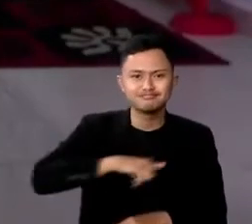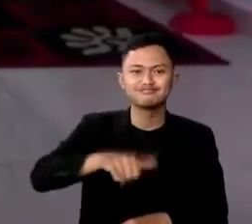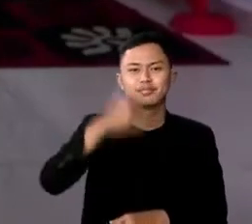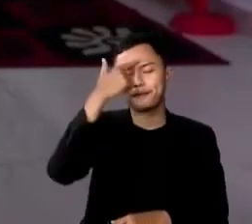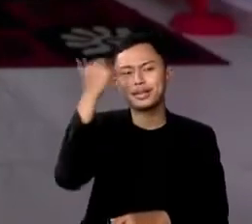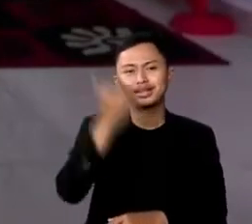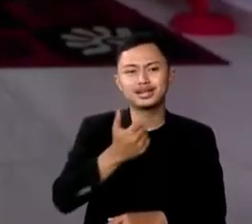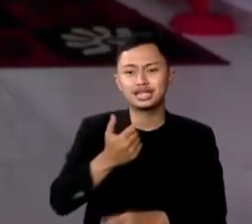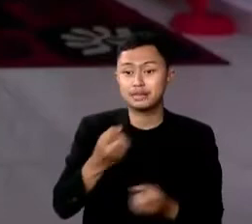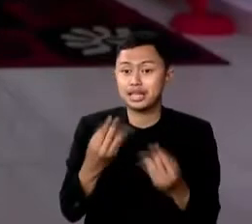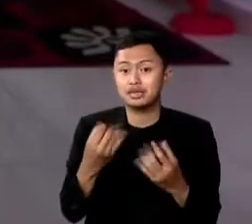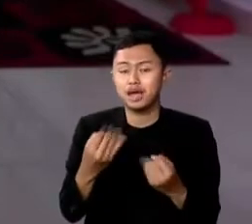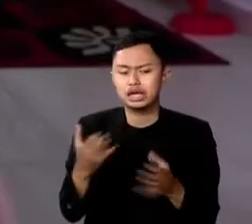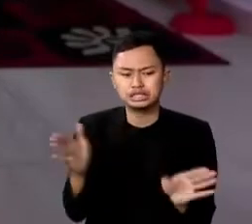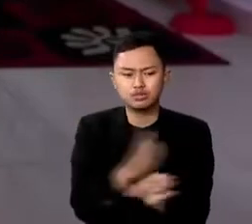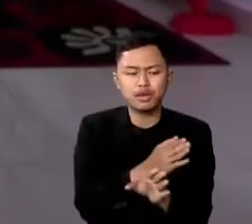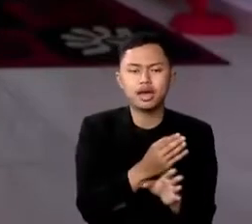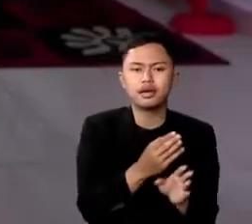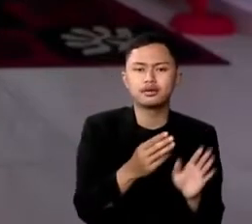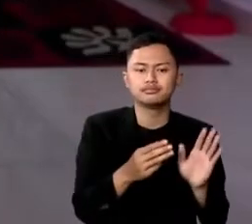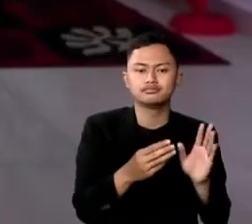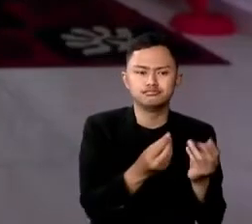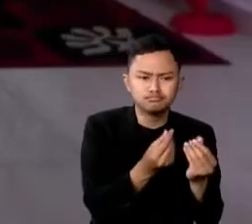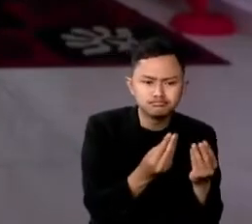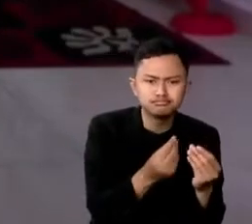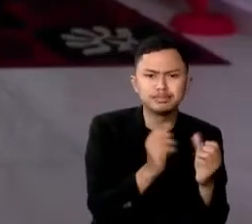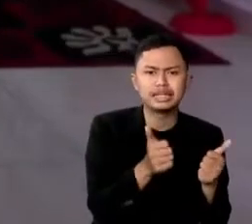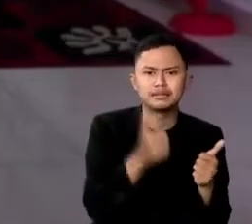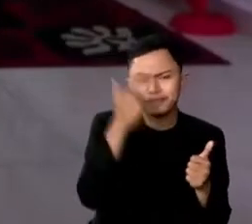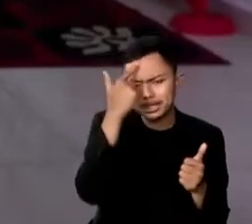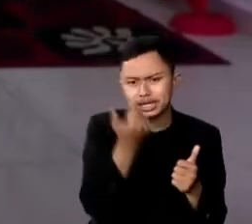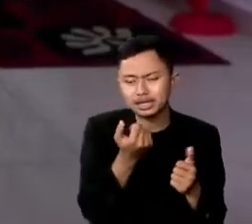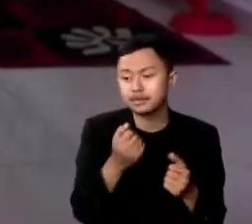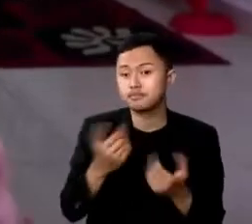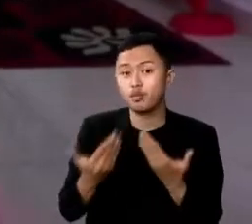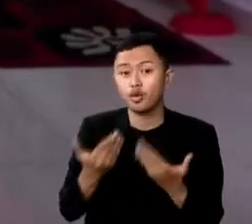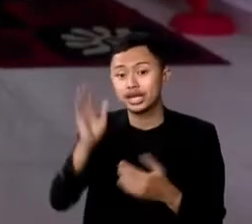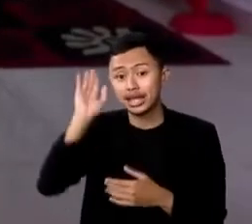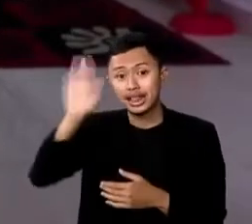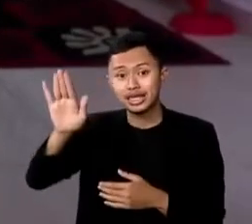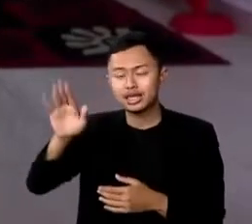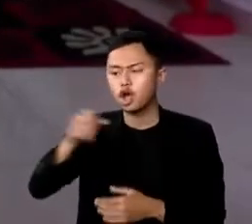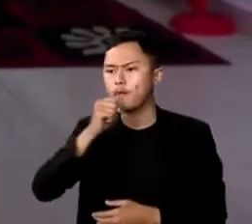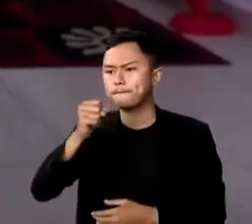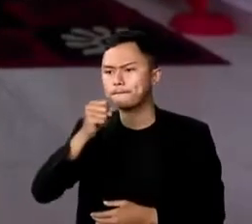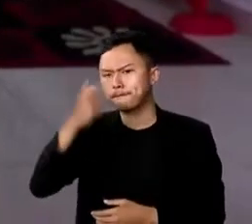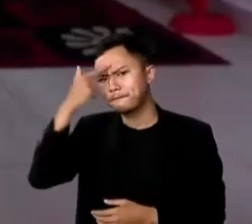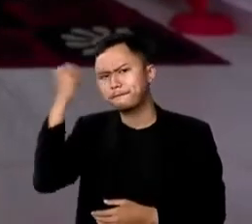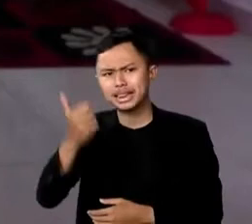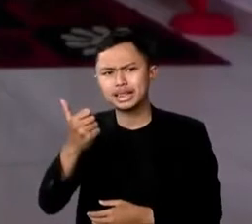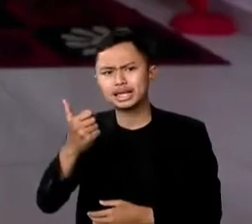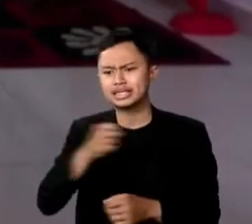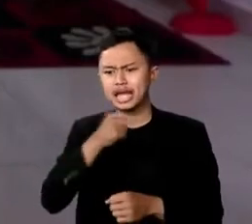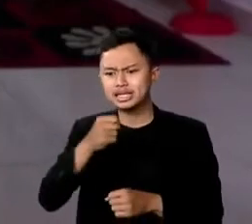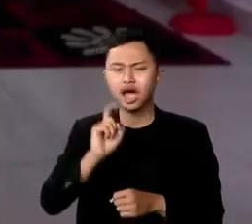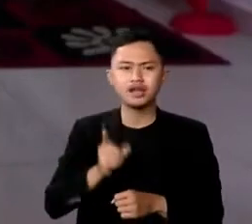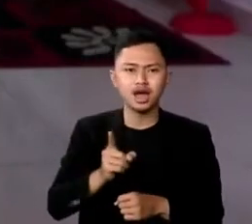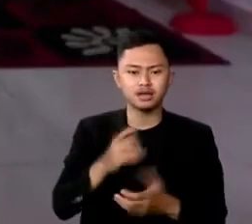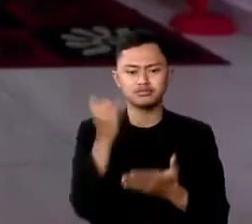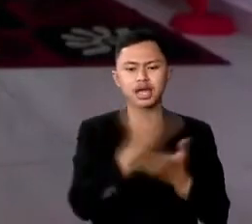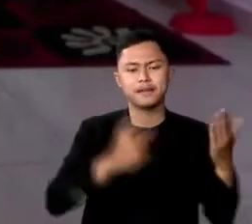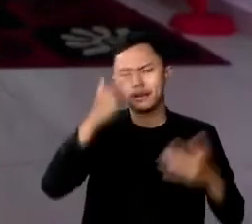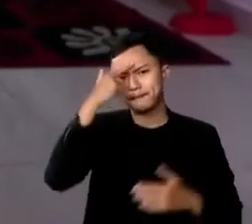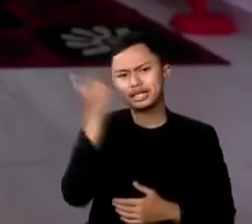matematika saja tapi Adam pinter nyanyi ini pintar menggambar detail nari jadi akhirnya ada hal yang justru bisa